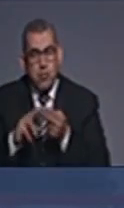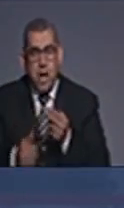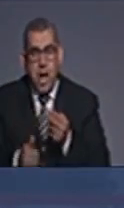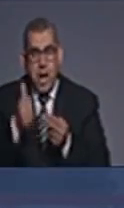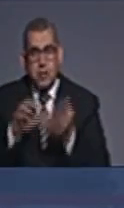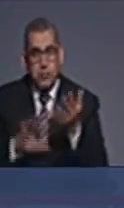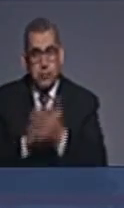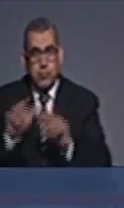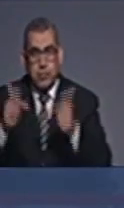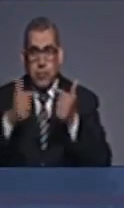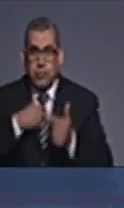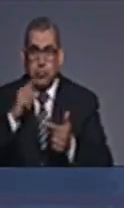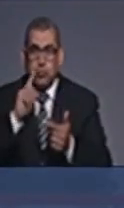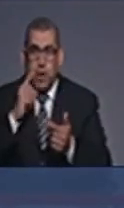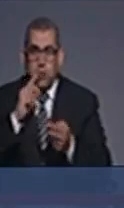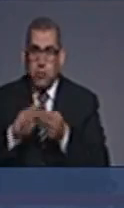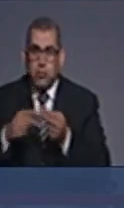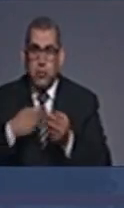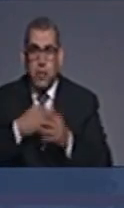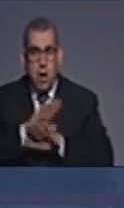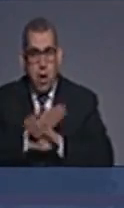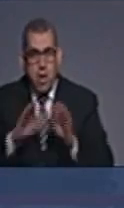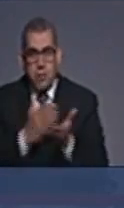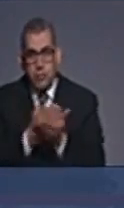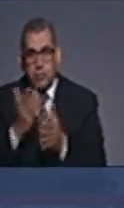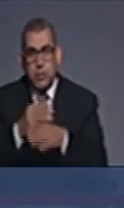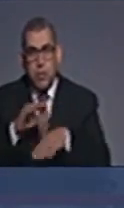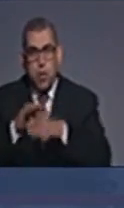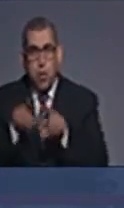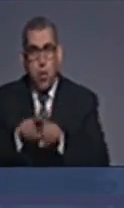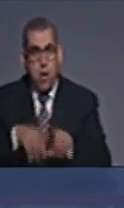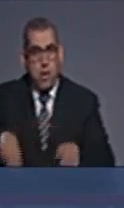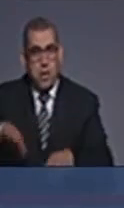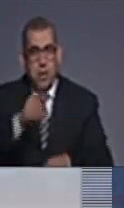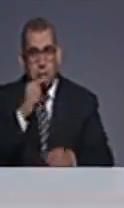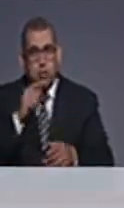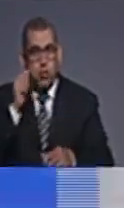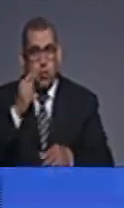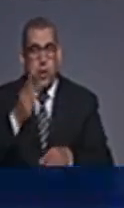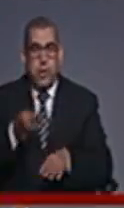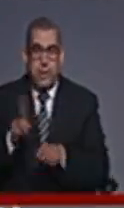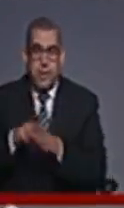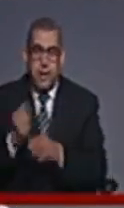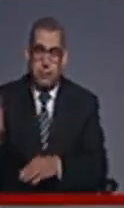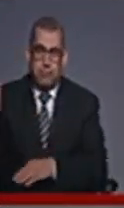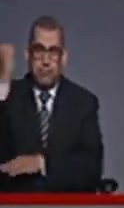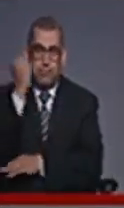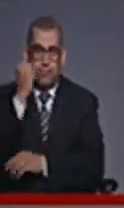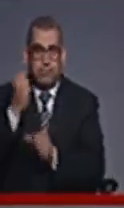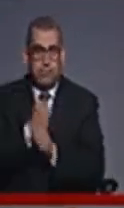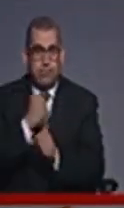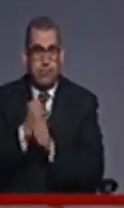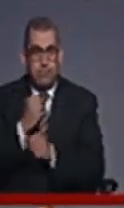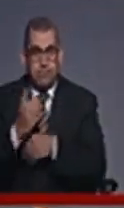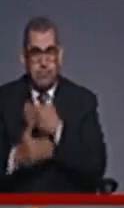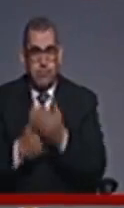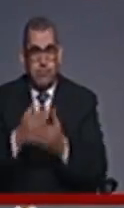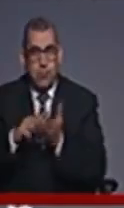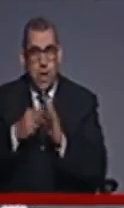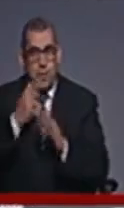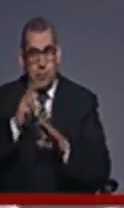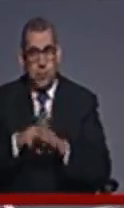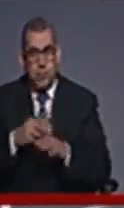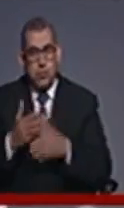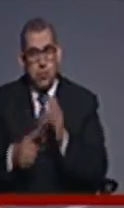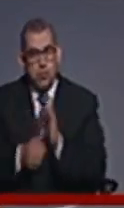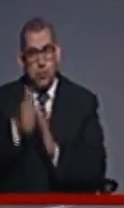لهذه الأزمة حتى تنتهي معاناة الأشقاء، ويعني تعود السودان مرة تانية، يا رب يوفقنا في هذا الأمر خلال